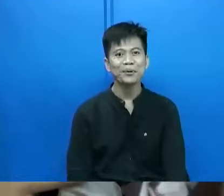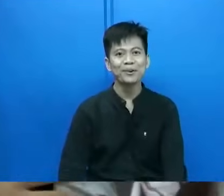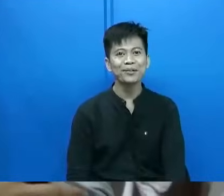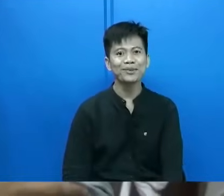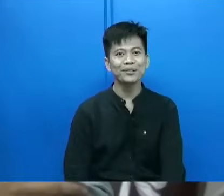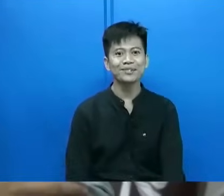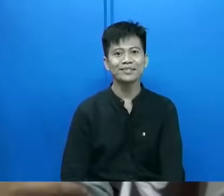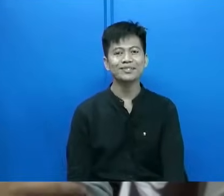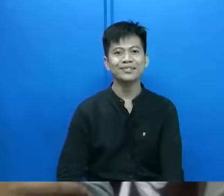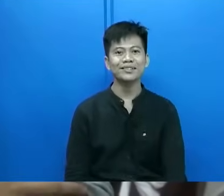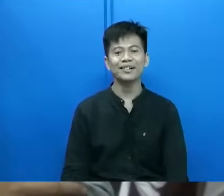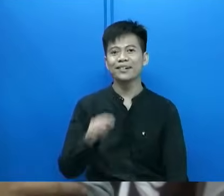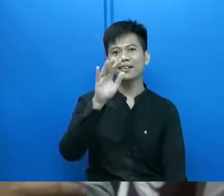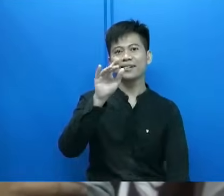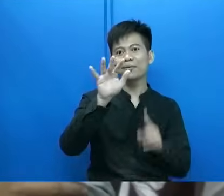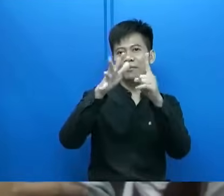Baik. 15 juz?